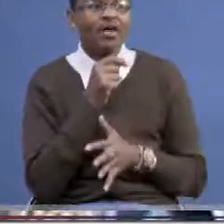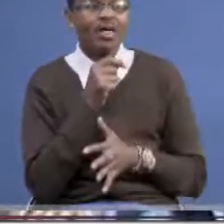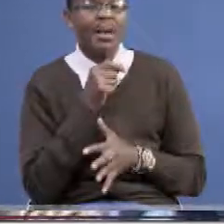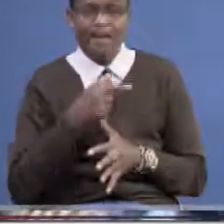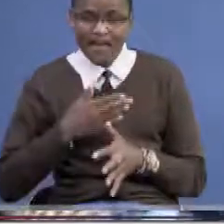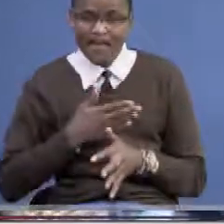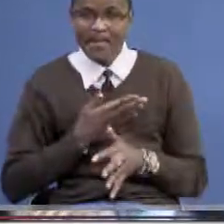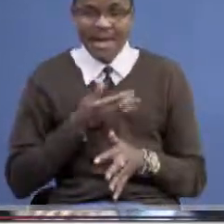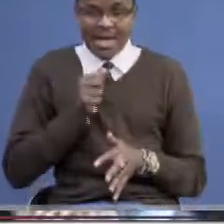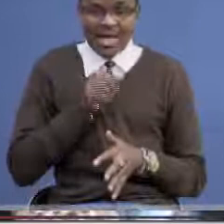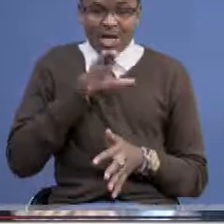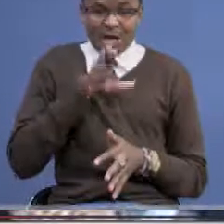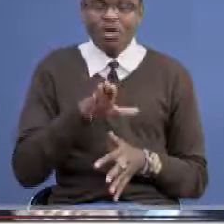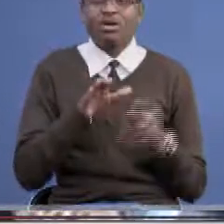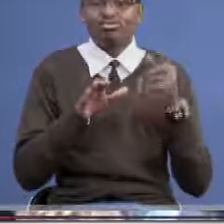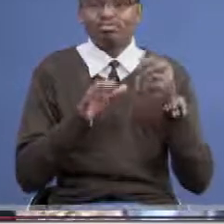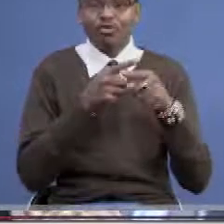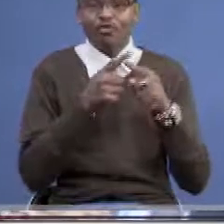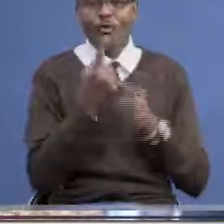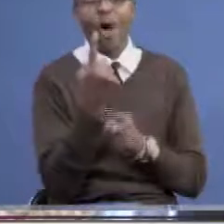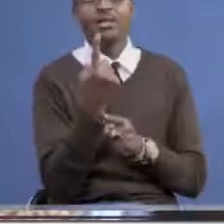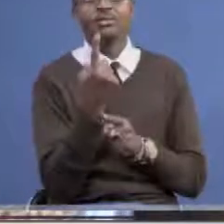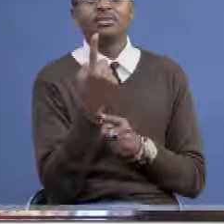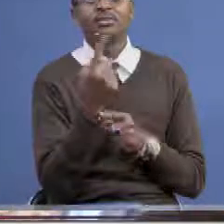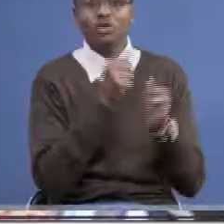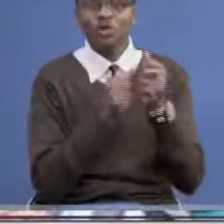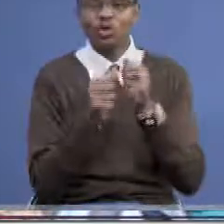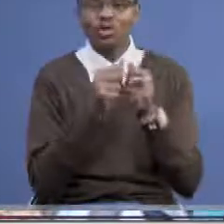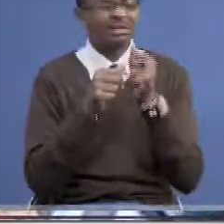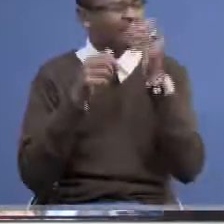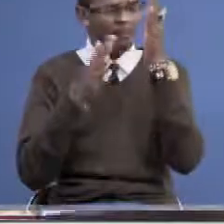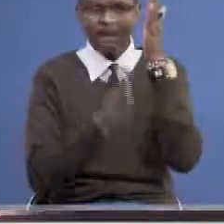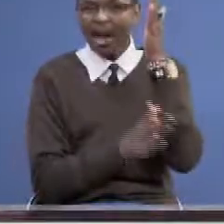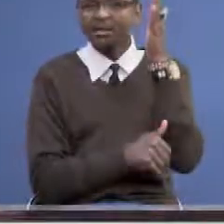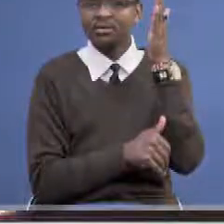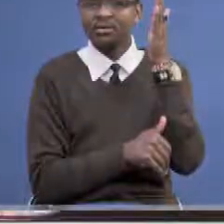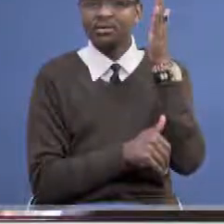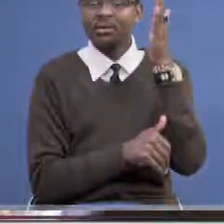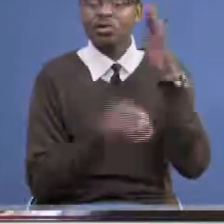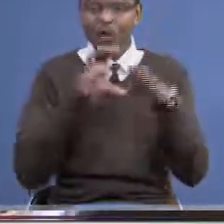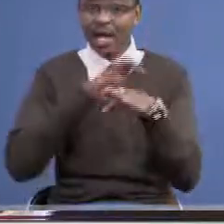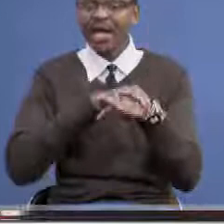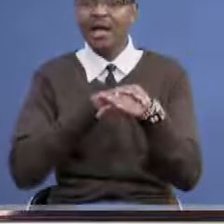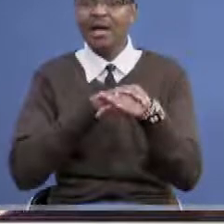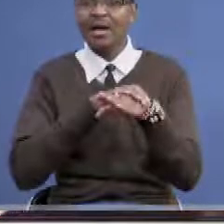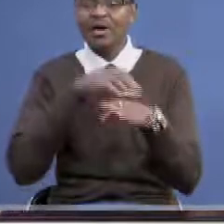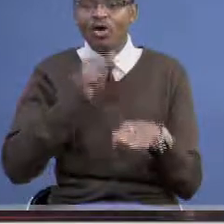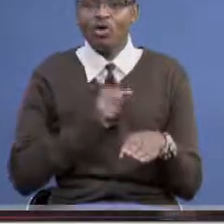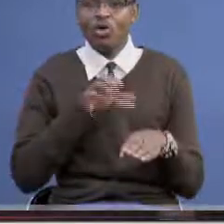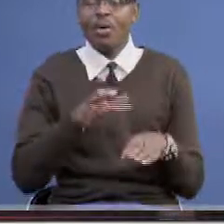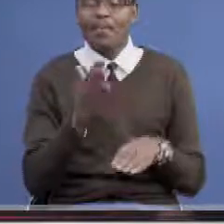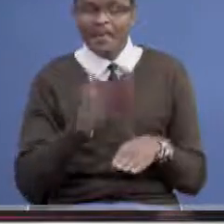My daughter ako class form 1. Which is so bad. Kupata msichana